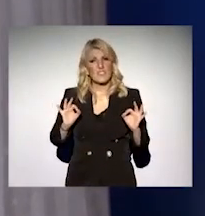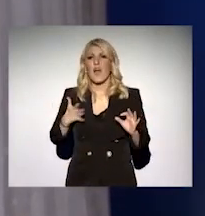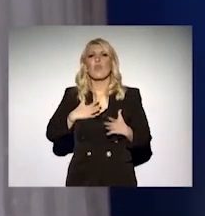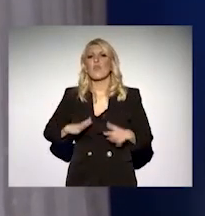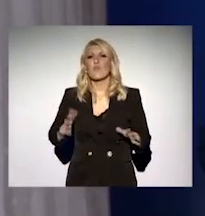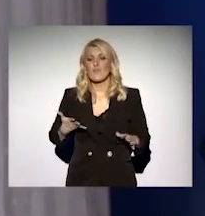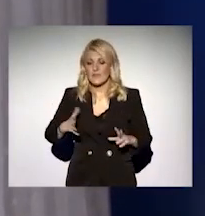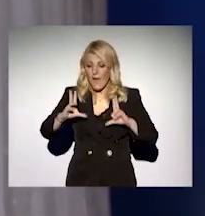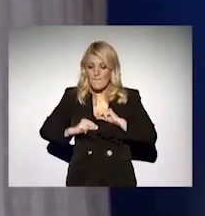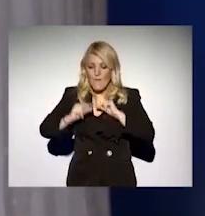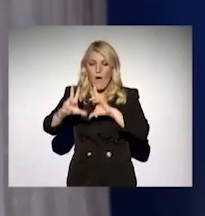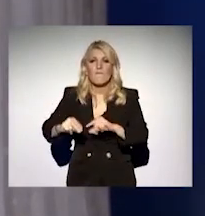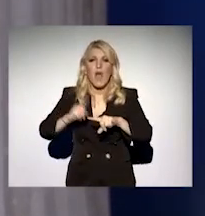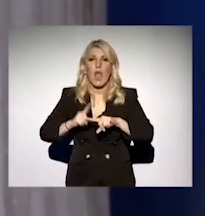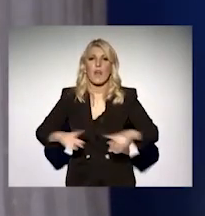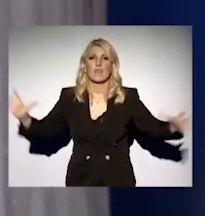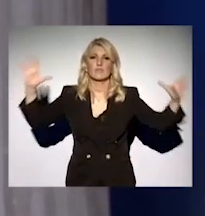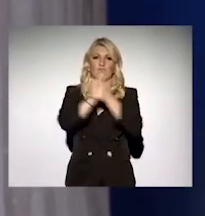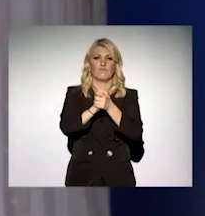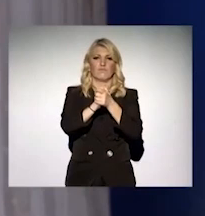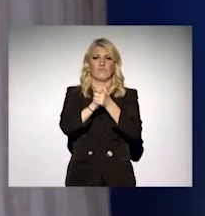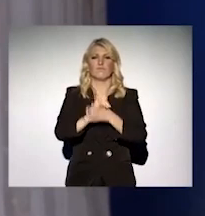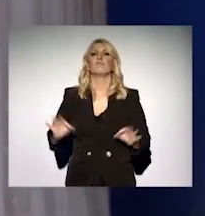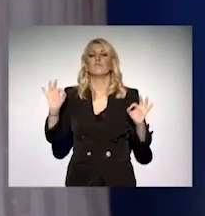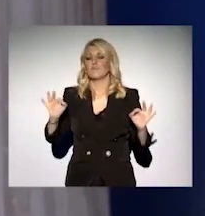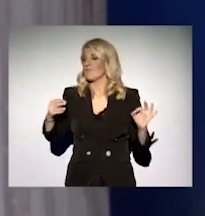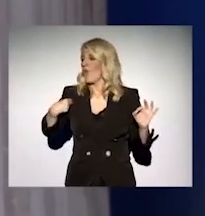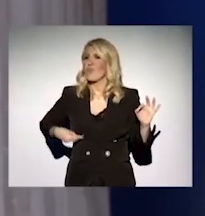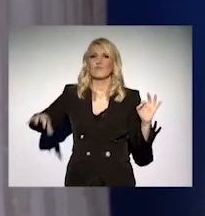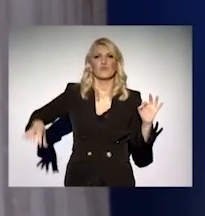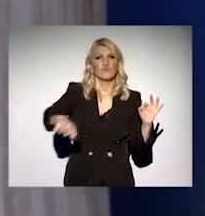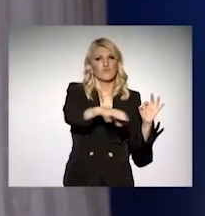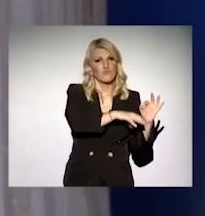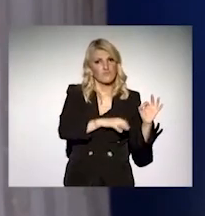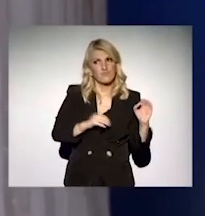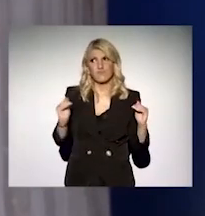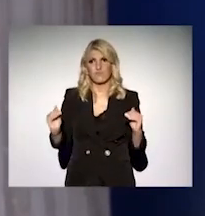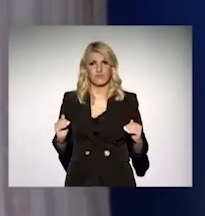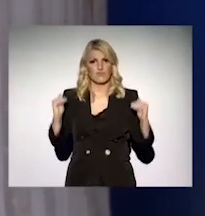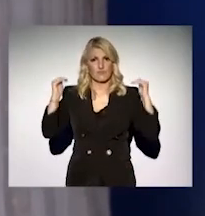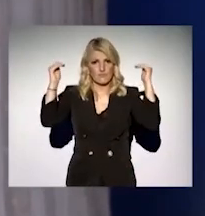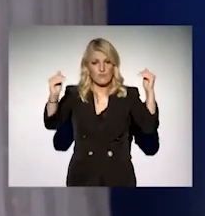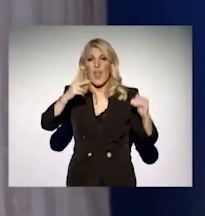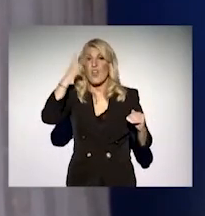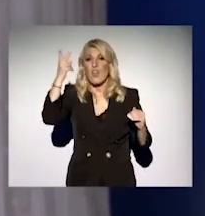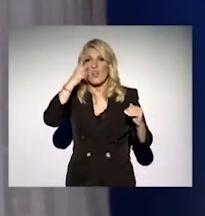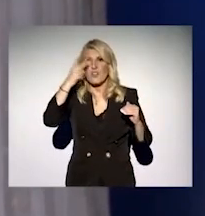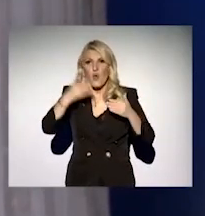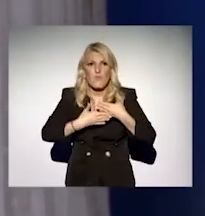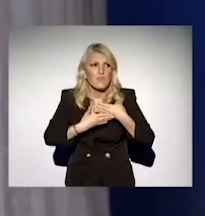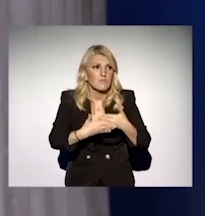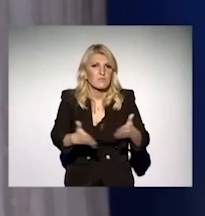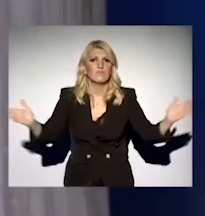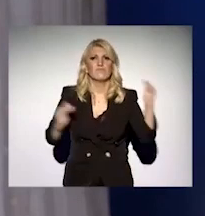η άγνοια της υποκρισίας ή η υποκρισία της άγνοιας. Και όταν μάλιστα και τα δύο αυτά συνοδεύονται από